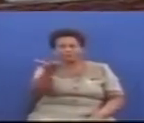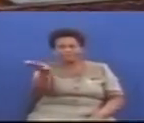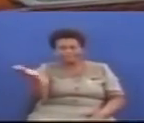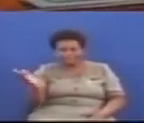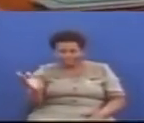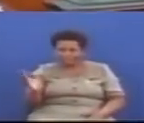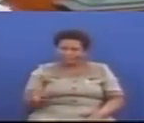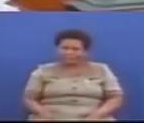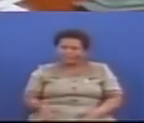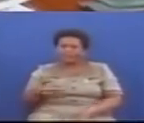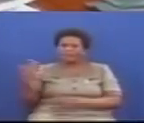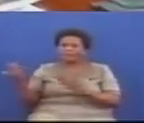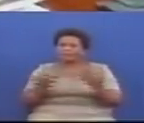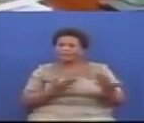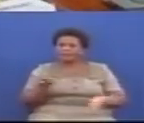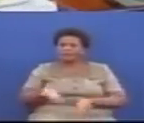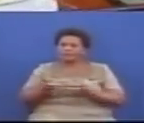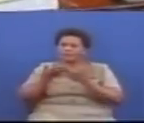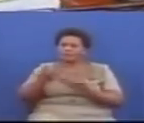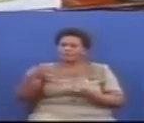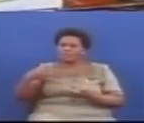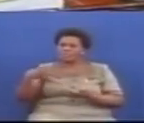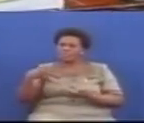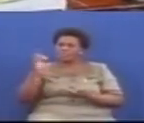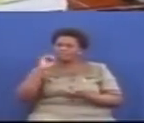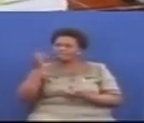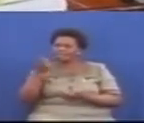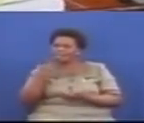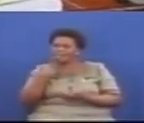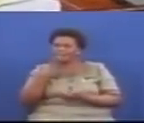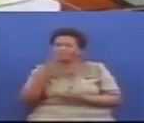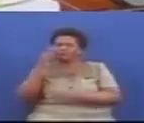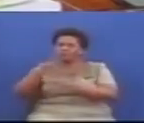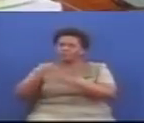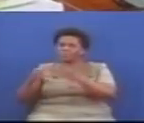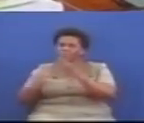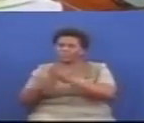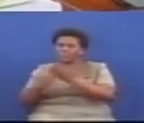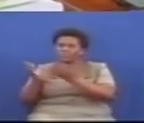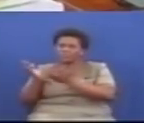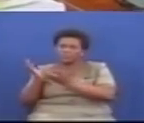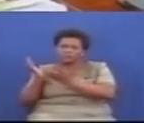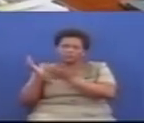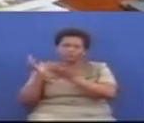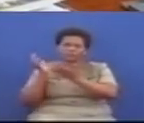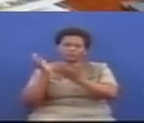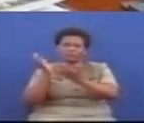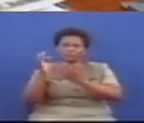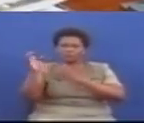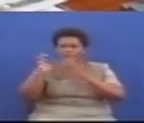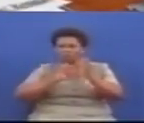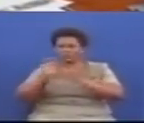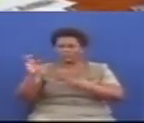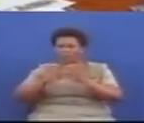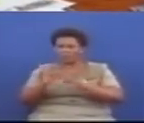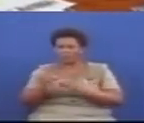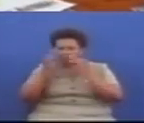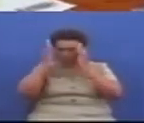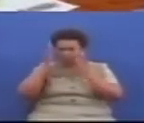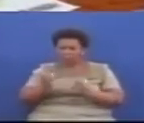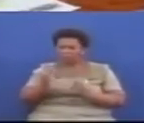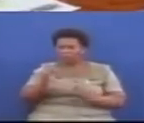limeulizwa kuelekea Wizara ya Ujenzi, Uchukuzi na Mawasiliano, na litajibiwa na Naibu Waziri katika wizara hiyo